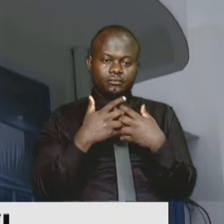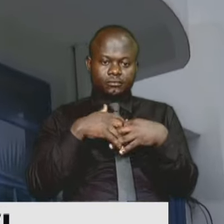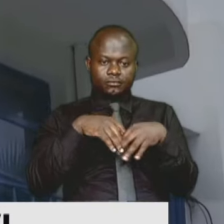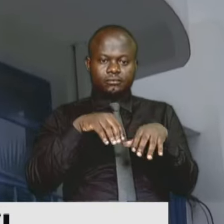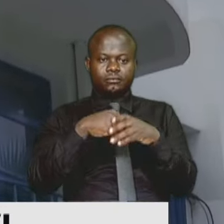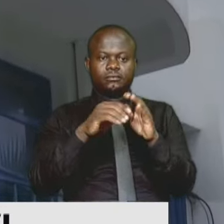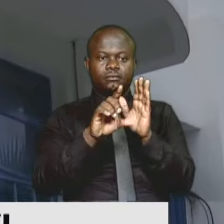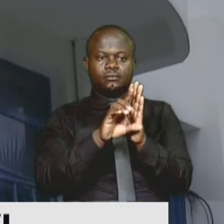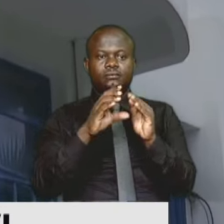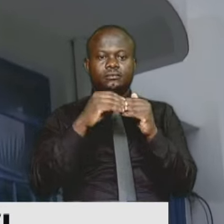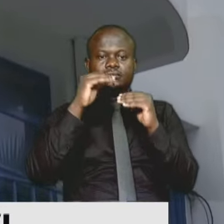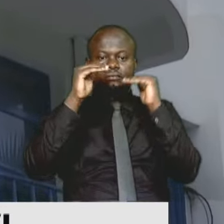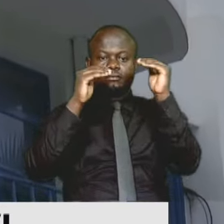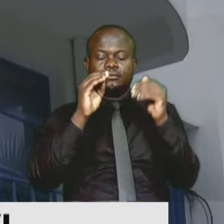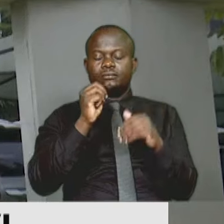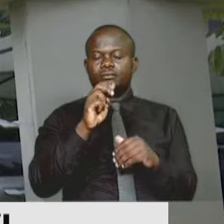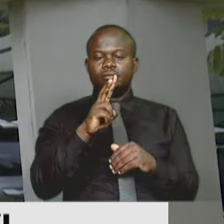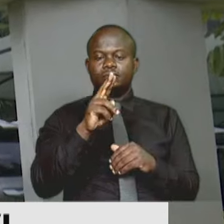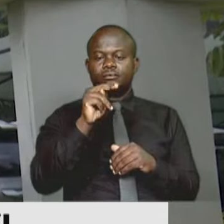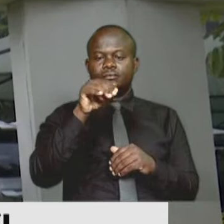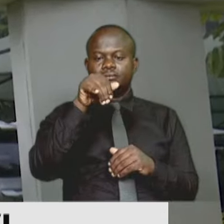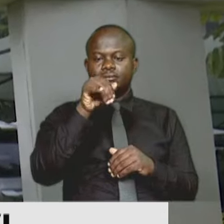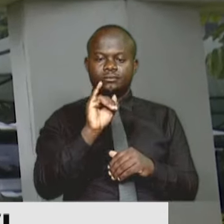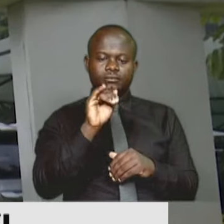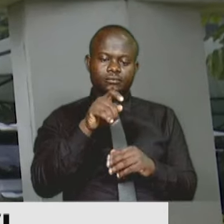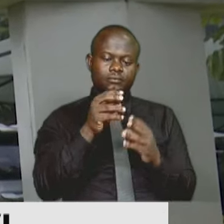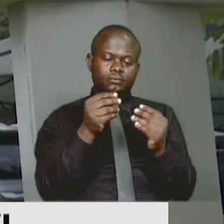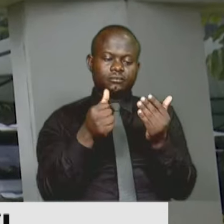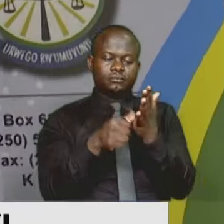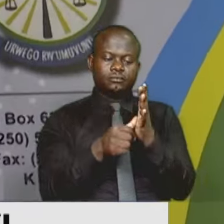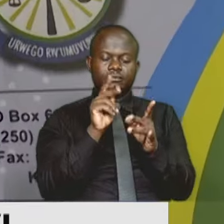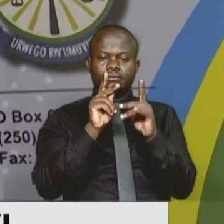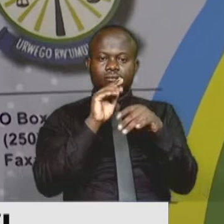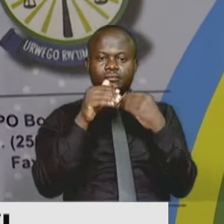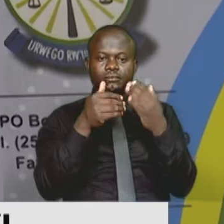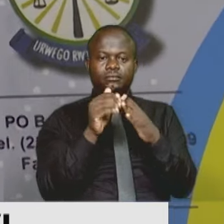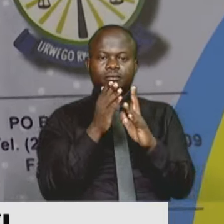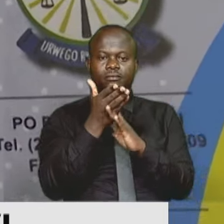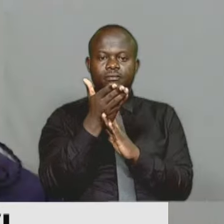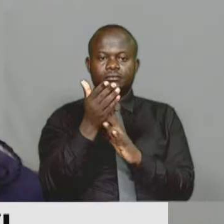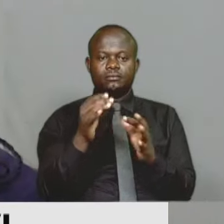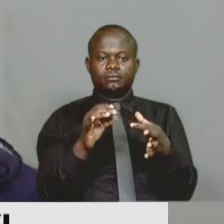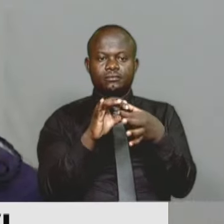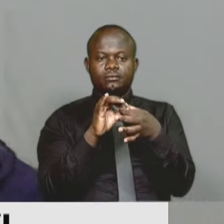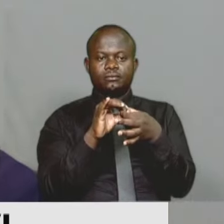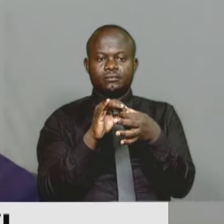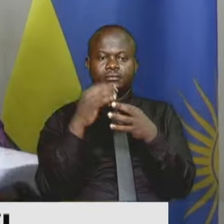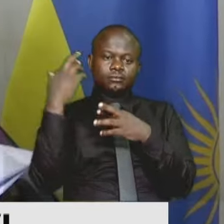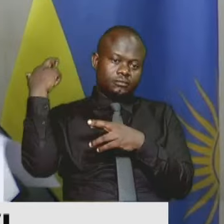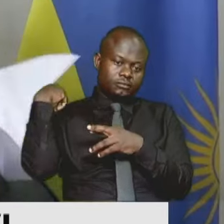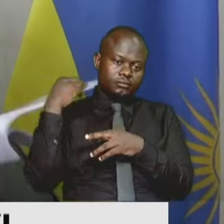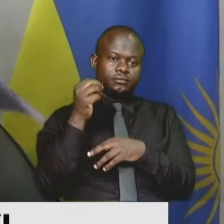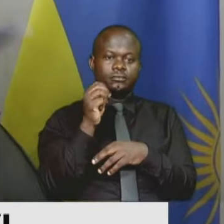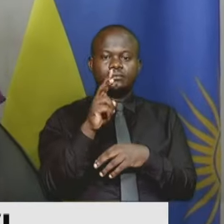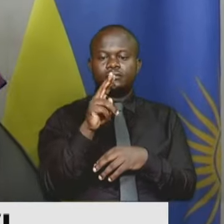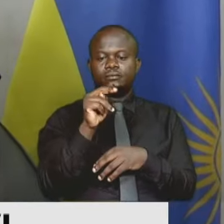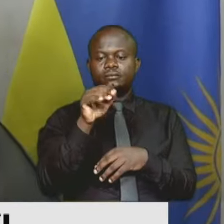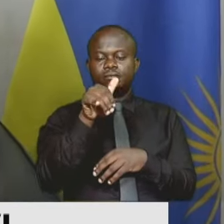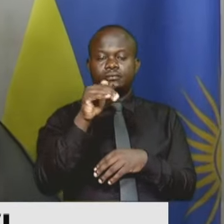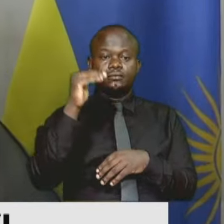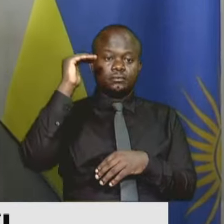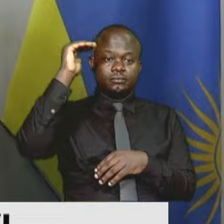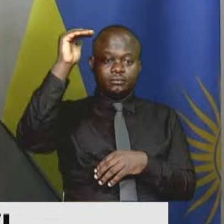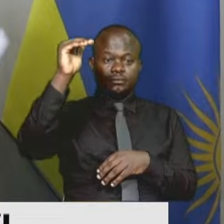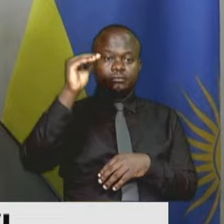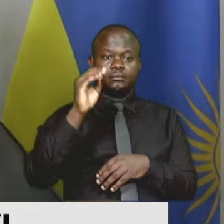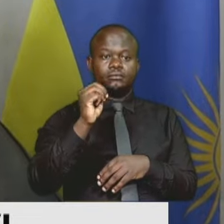itegeko rigenga urwego rw'umuvunyi harimo ko rushobora gukemura ibibazo by'abaturage binyuze mu buhuza. N'inshingano umuvunyi mukuru Nirere Madeleine